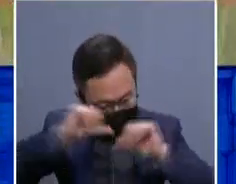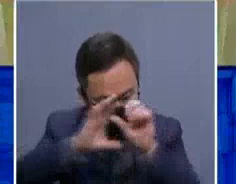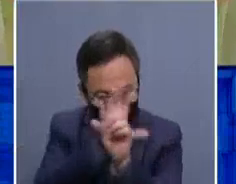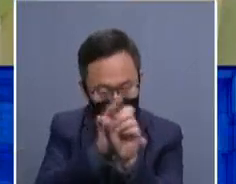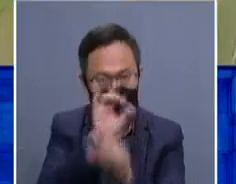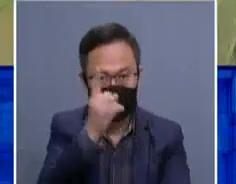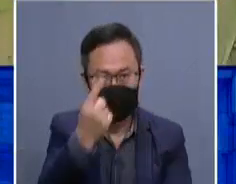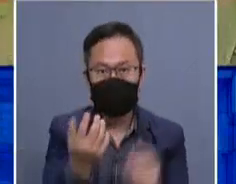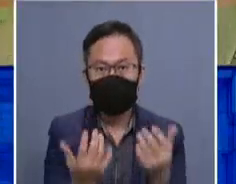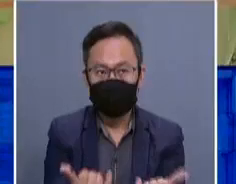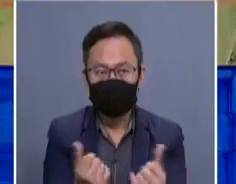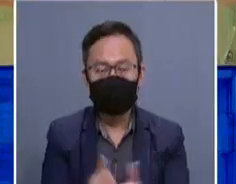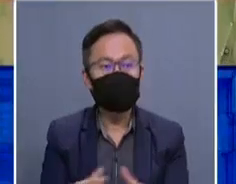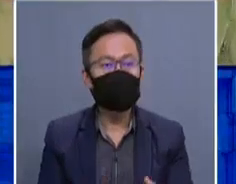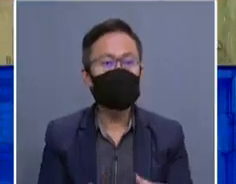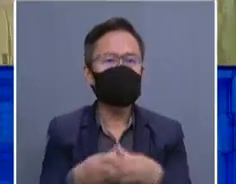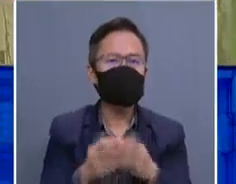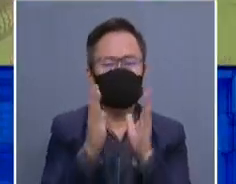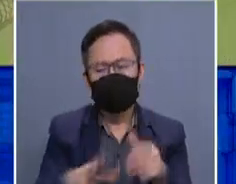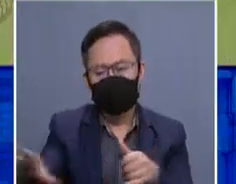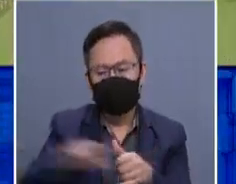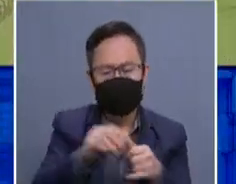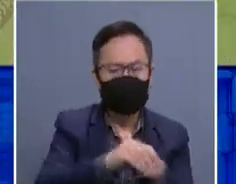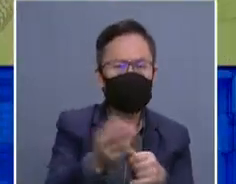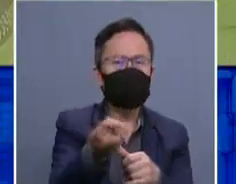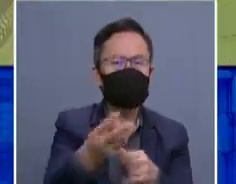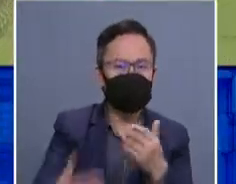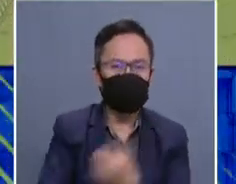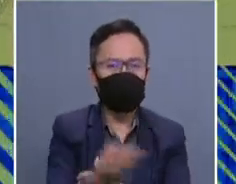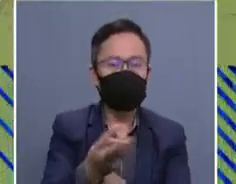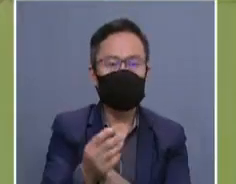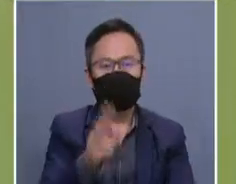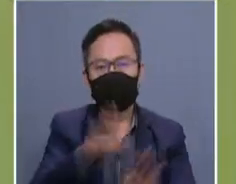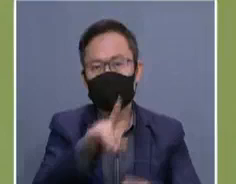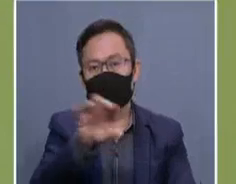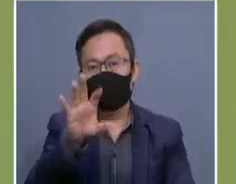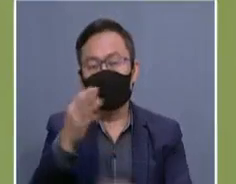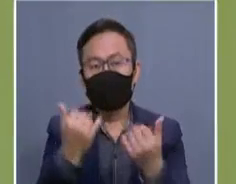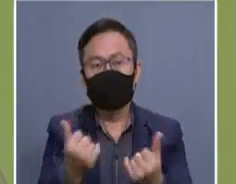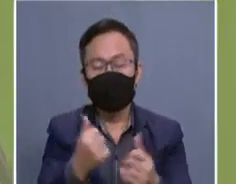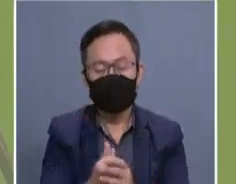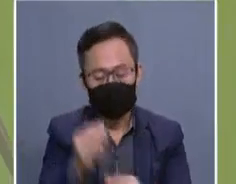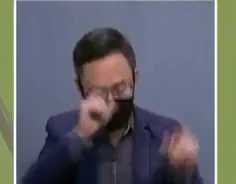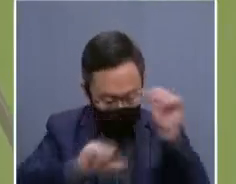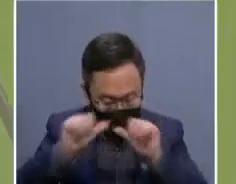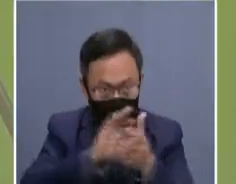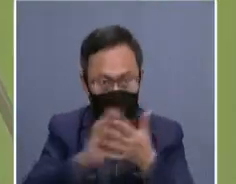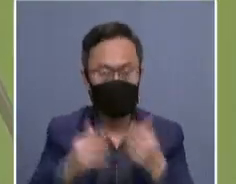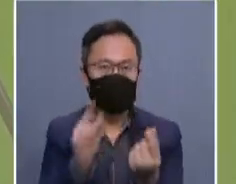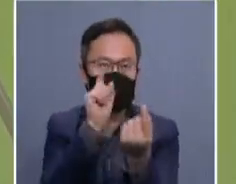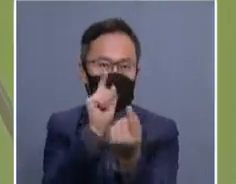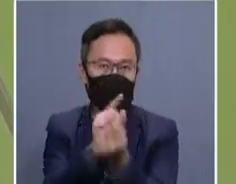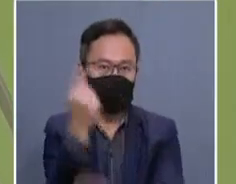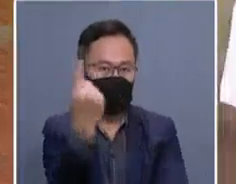ยส่วนกลุ่มสัมผัสเสี่ยงต่ำอีก109คนค่ะเข้ารับการตรวจทางน้ำลายปรากฏว่ามีผลเป็นบวก1ค